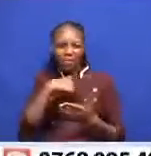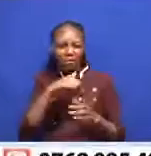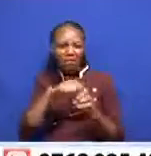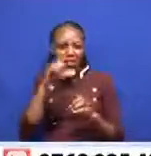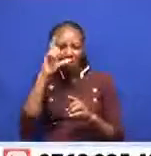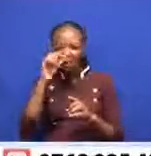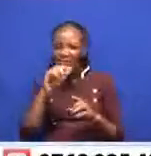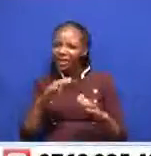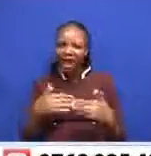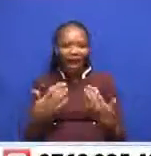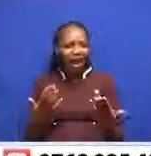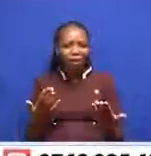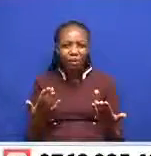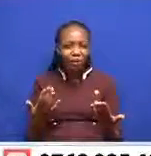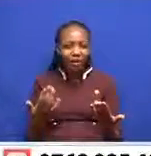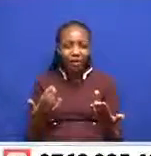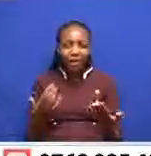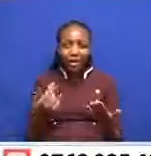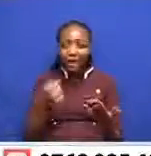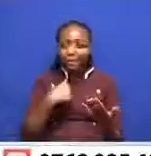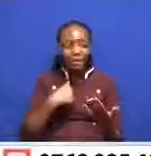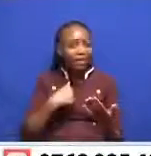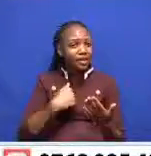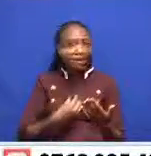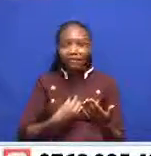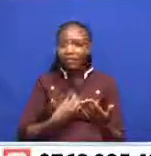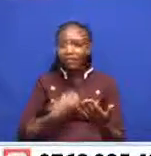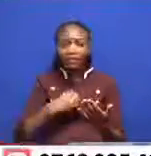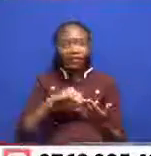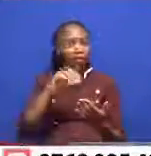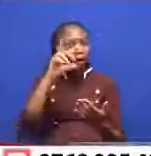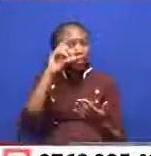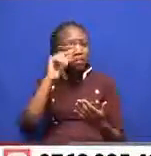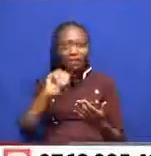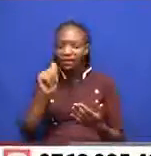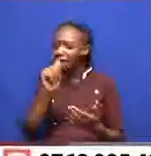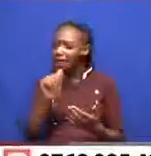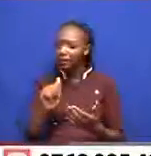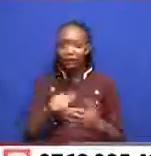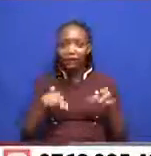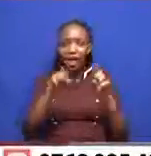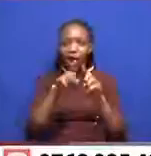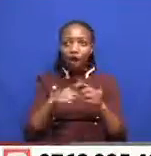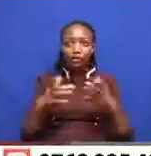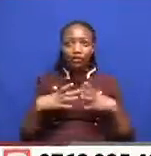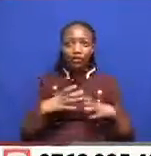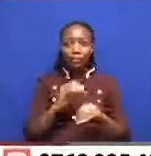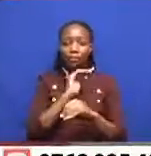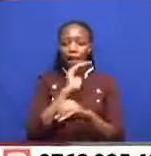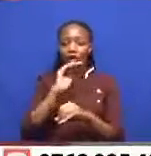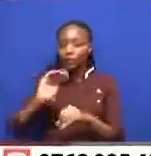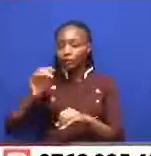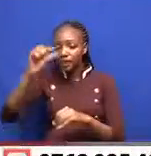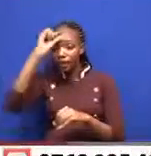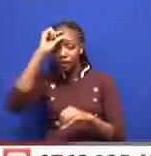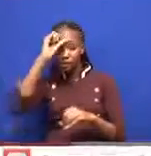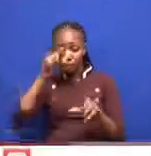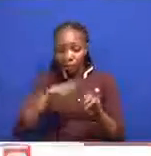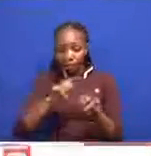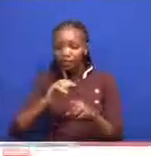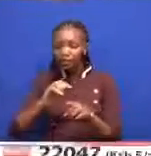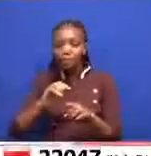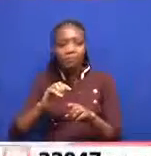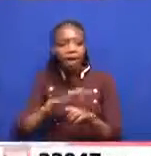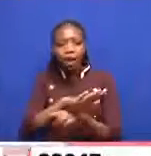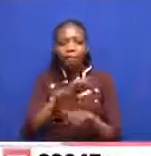Mombasa. Na mimi hata Mombasa sijai kanyaga kama mtu. The passengers are now calling on the county government of Makueni to release